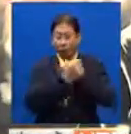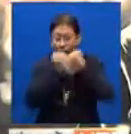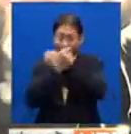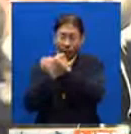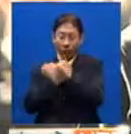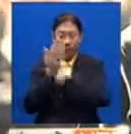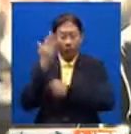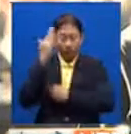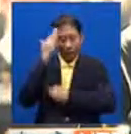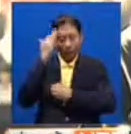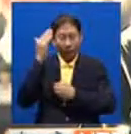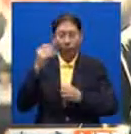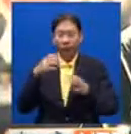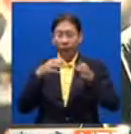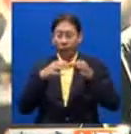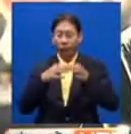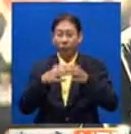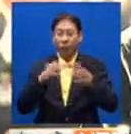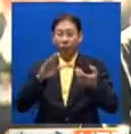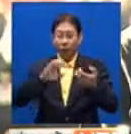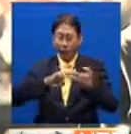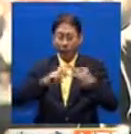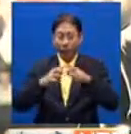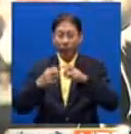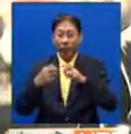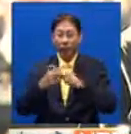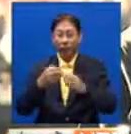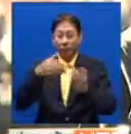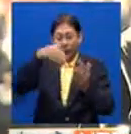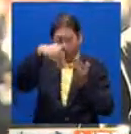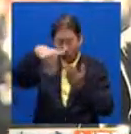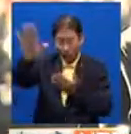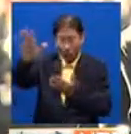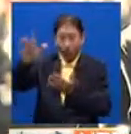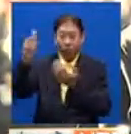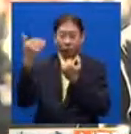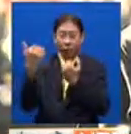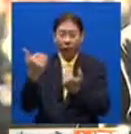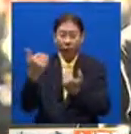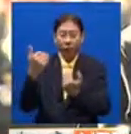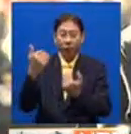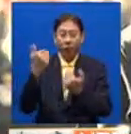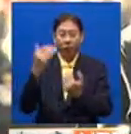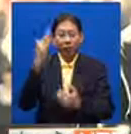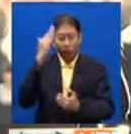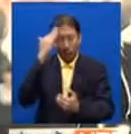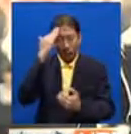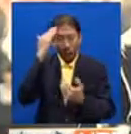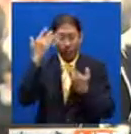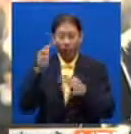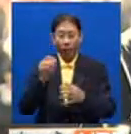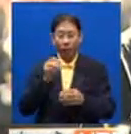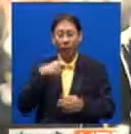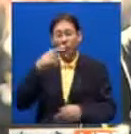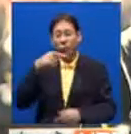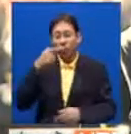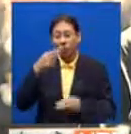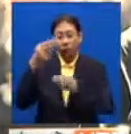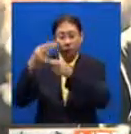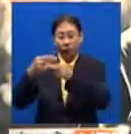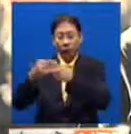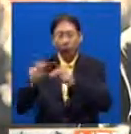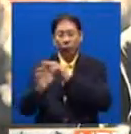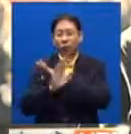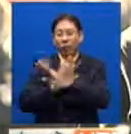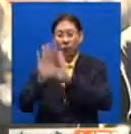ราบในกลุ่มนะครับที่ภายนอกประเทศนะครับซึ่งทุกคนคงทราบดีนะผมคงไม่ต้องเอ่ยนามกลุ่มต่